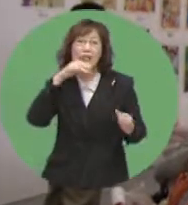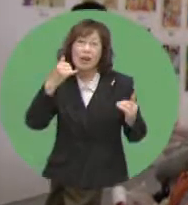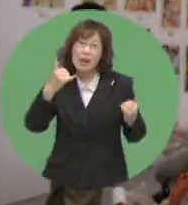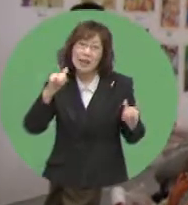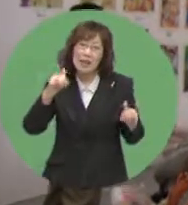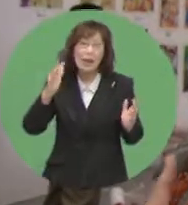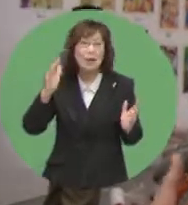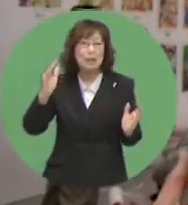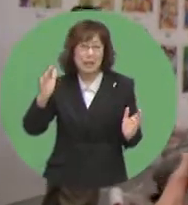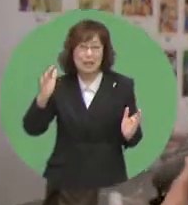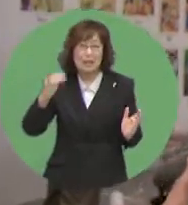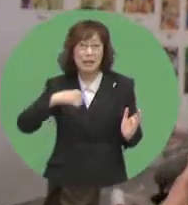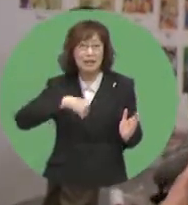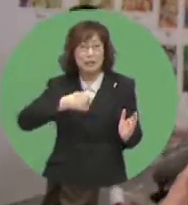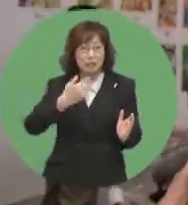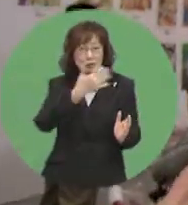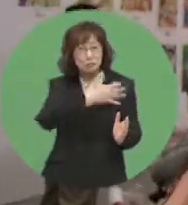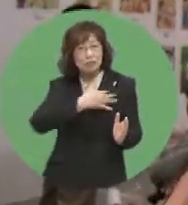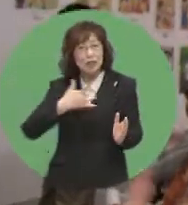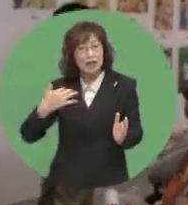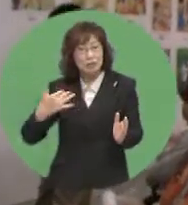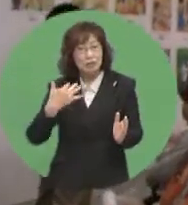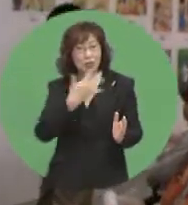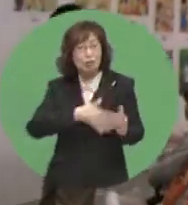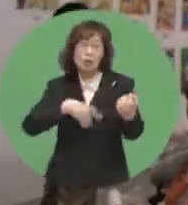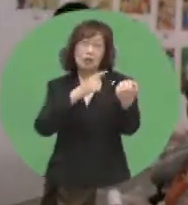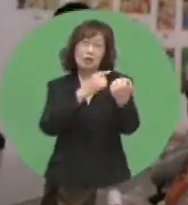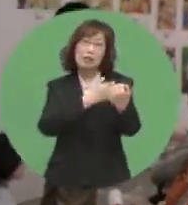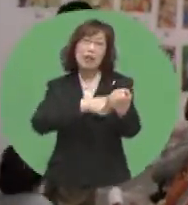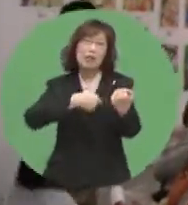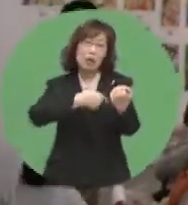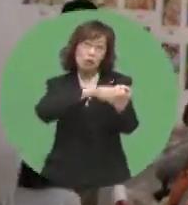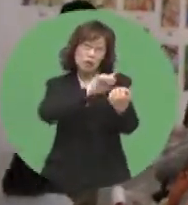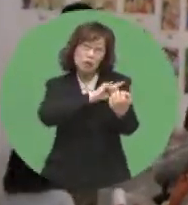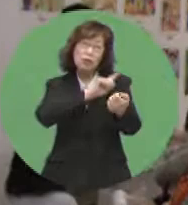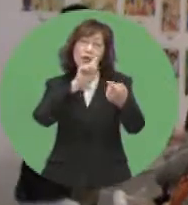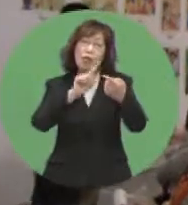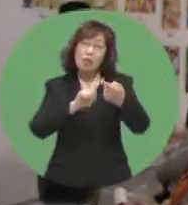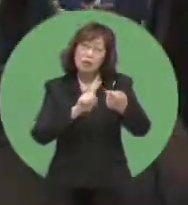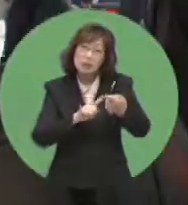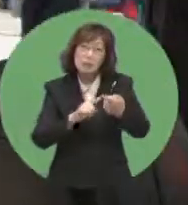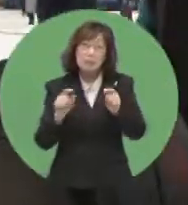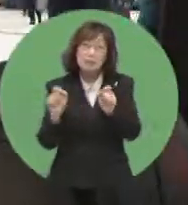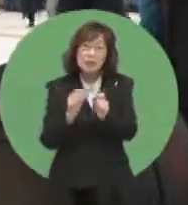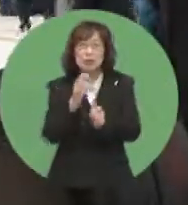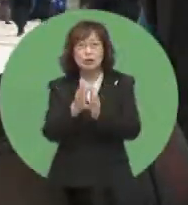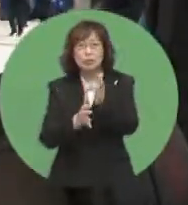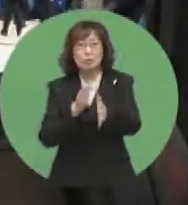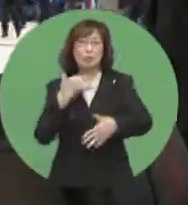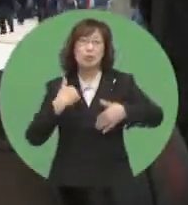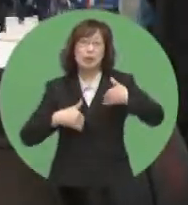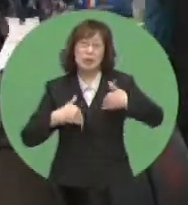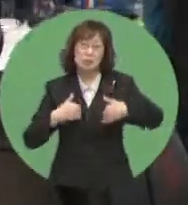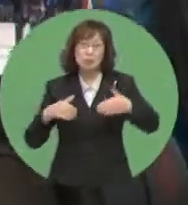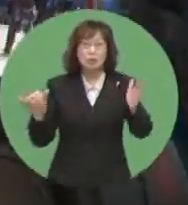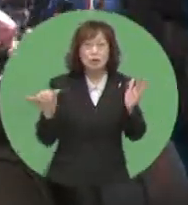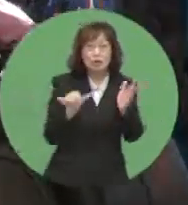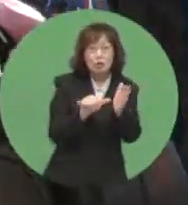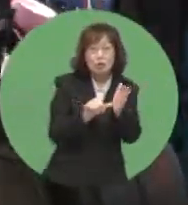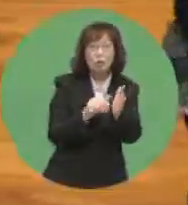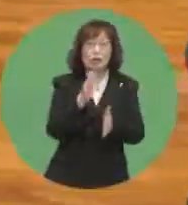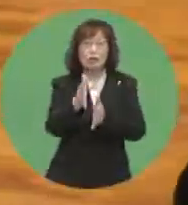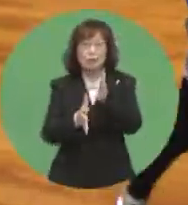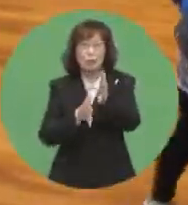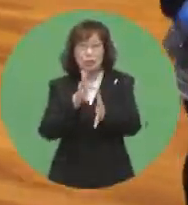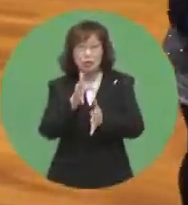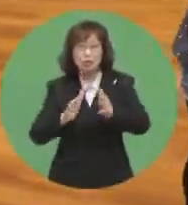が自分たちの体力に応じてスポーツに身近に親しんでいただく、まあ、障害スポーツ社会の構築、